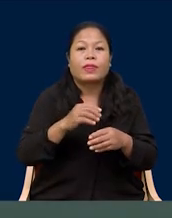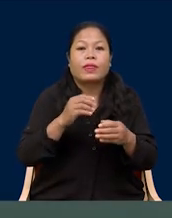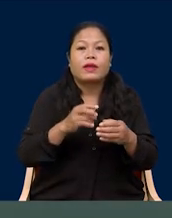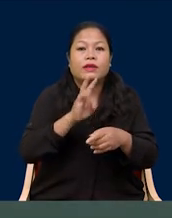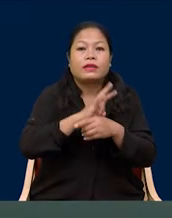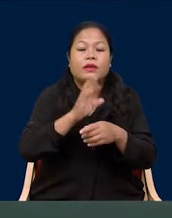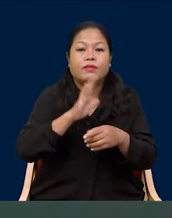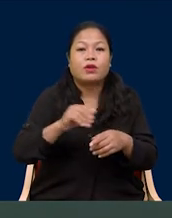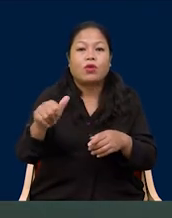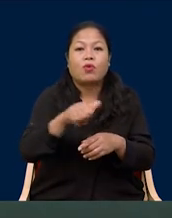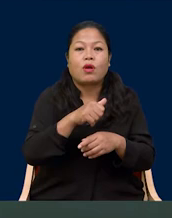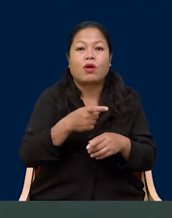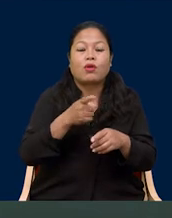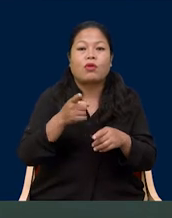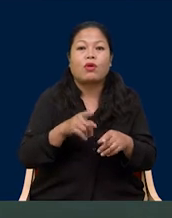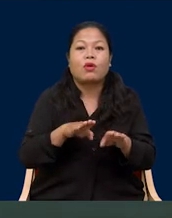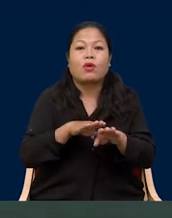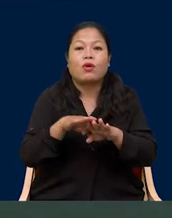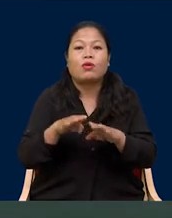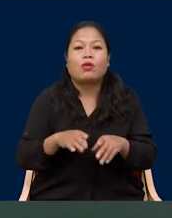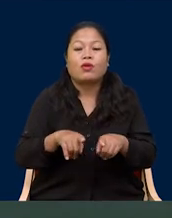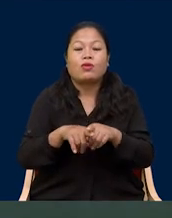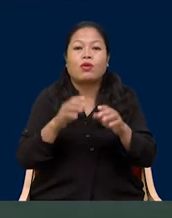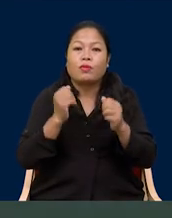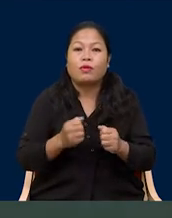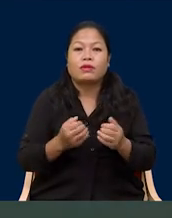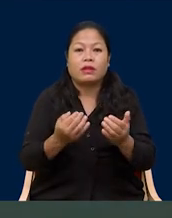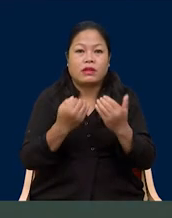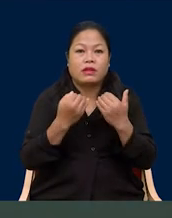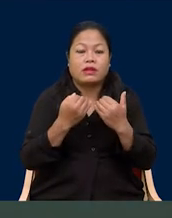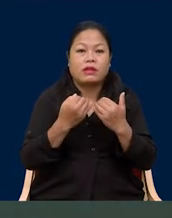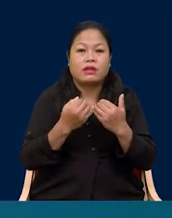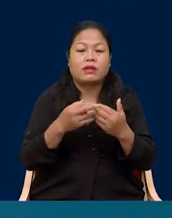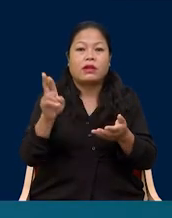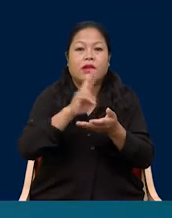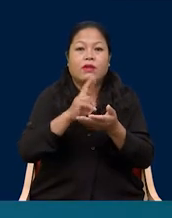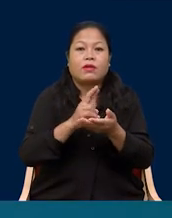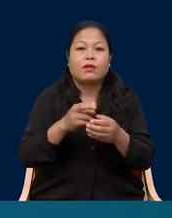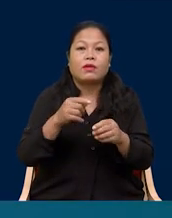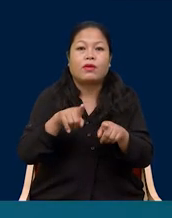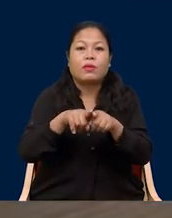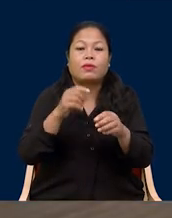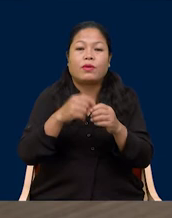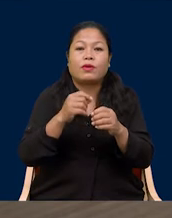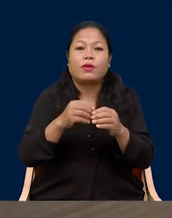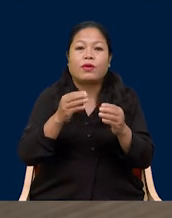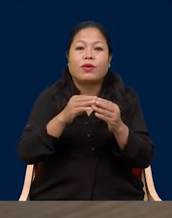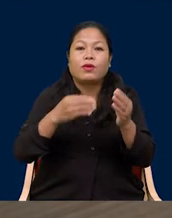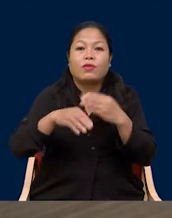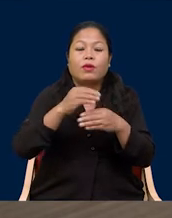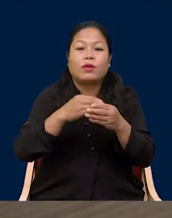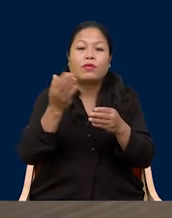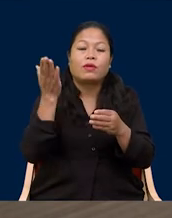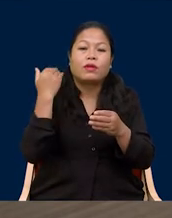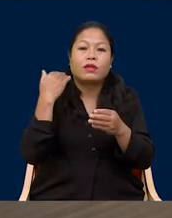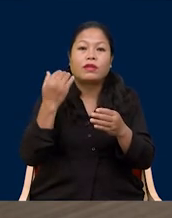क्राफ्टमेनसिप, क्राफ्ट र सिप जुन छ, त्यो चाहिँ उहाँहरूसँग बसेर सिक्ने, त्यसमा मेन उद्देश्य एउटा चाहिँ डकुमेन्ट पनि गर्ने हो। किनभने पारिवारिकदेखि